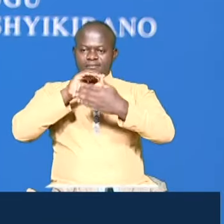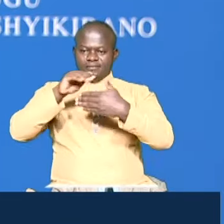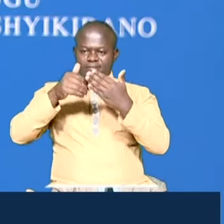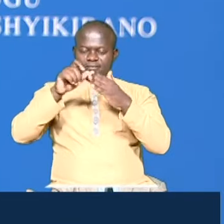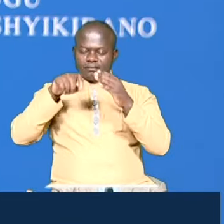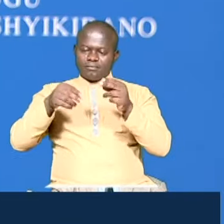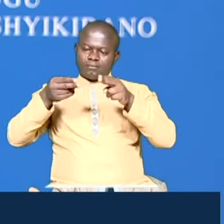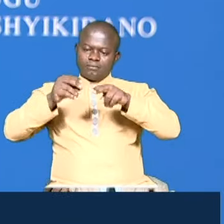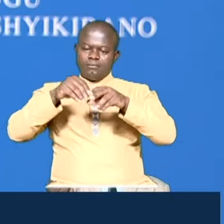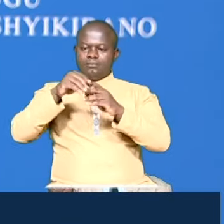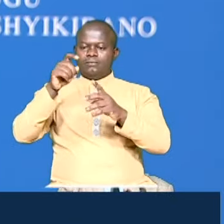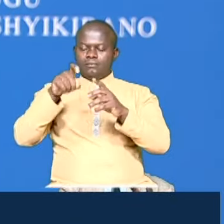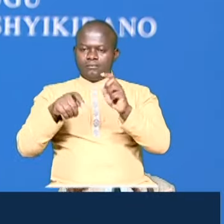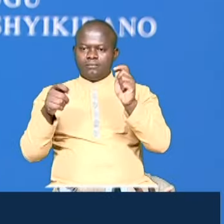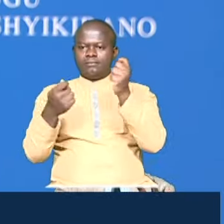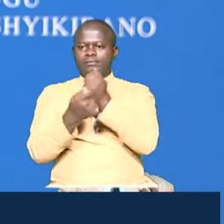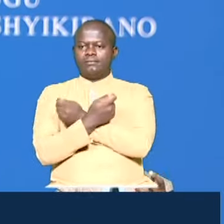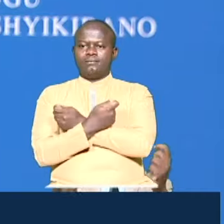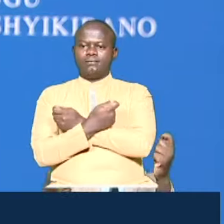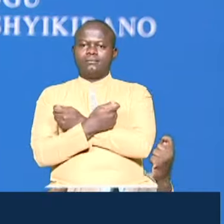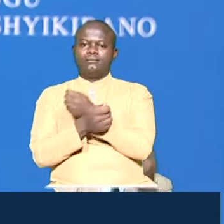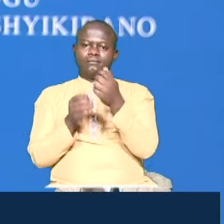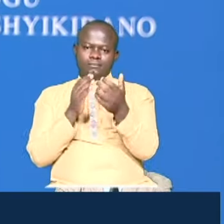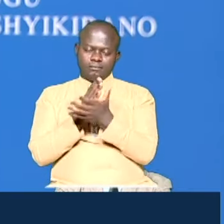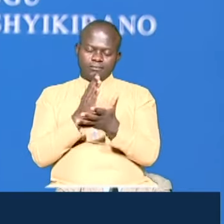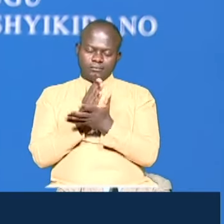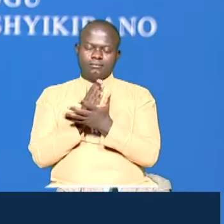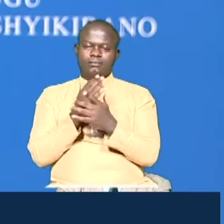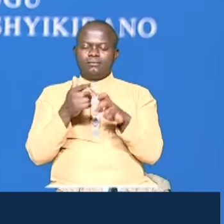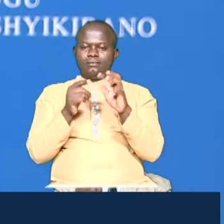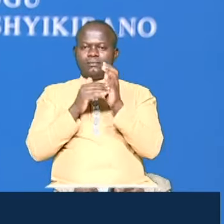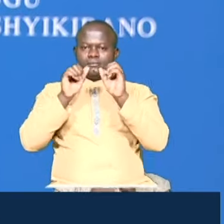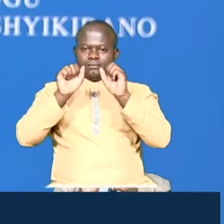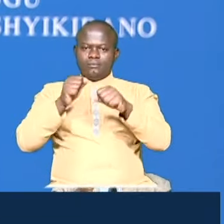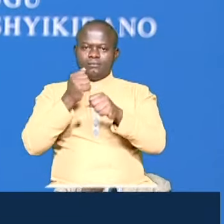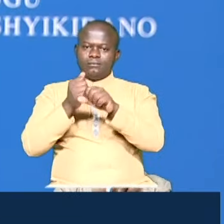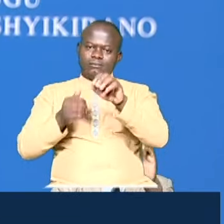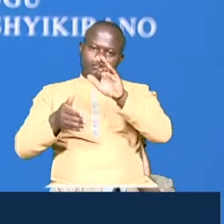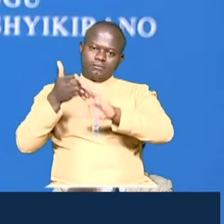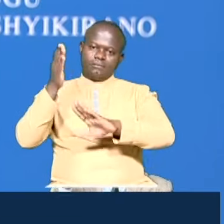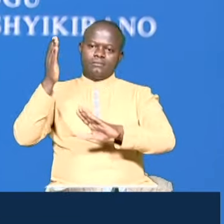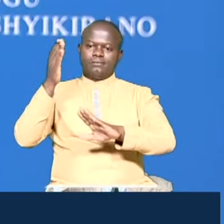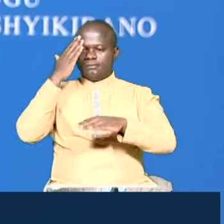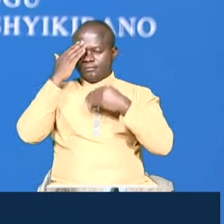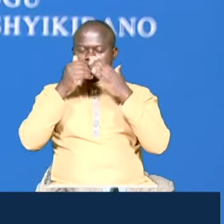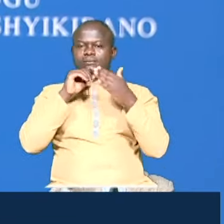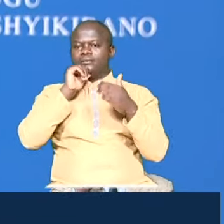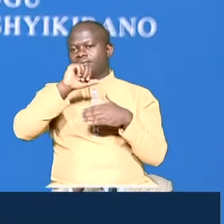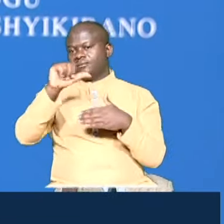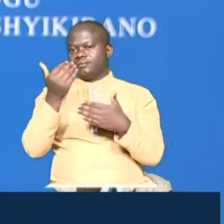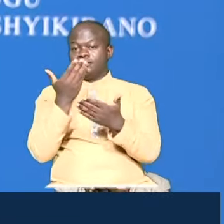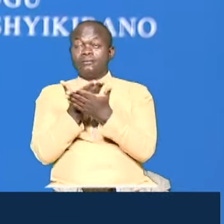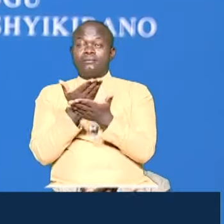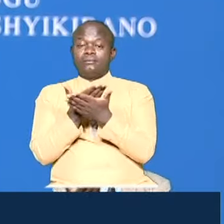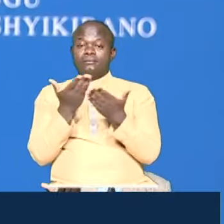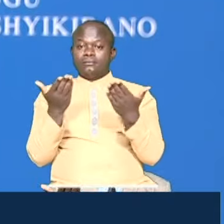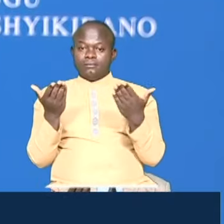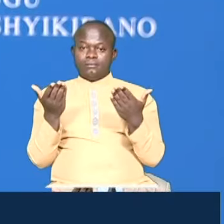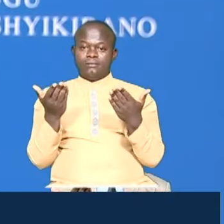byo tugomba guhindura rwose kandi dushoboye kubikora vuba kuko nta kindi bisabaga